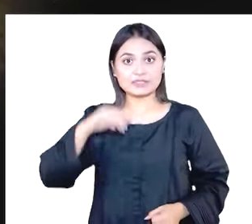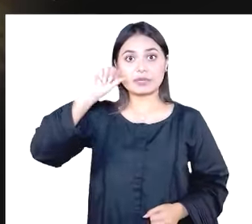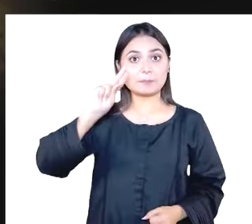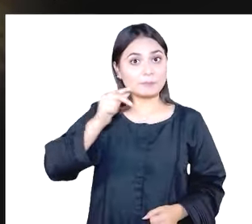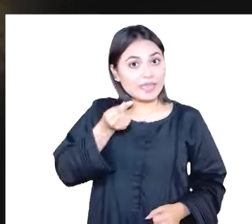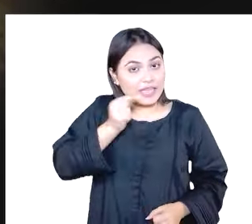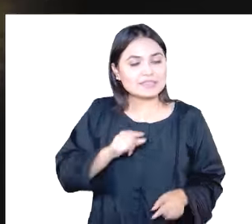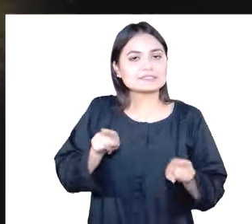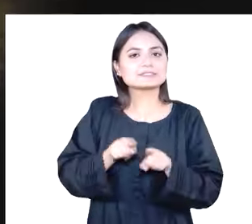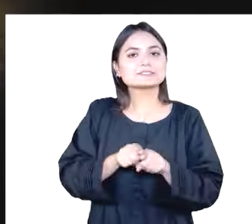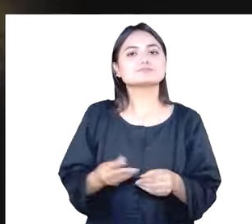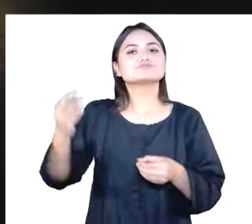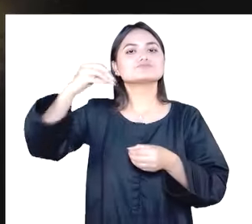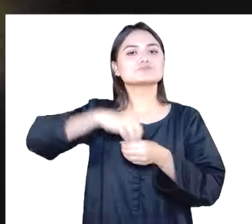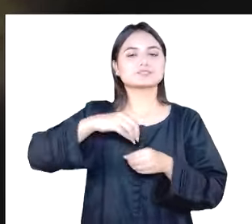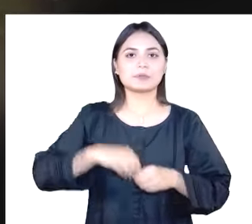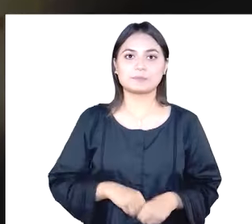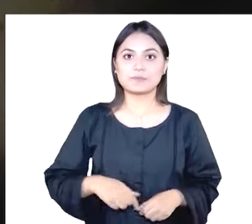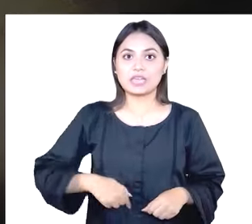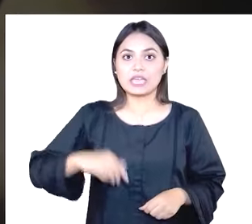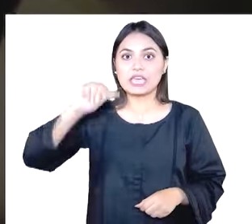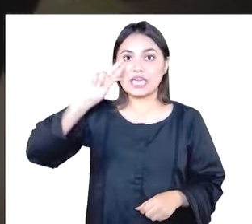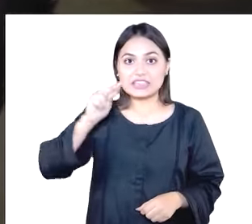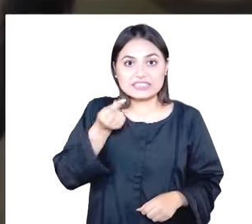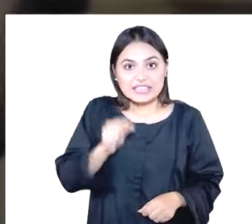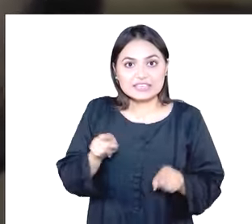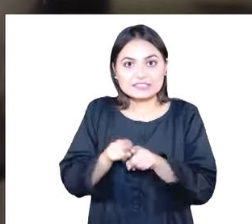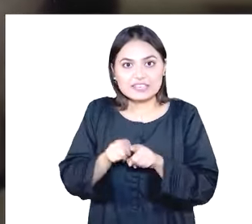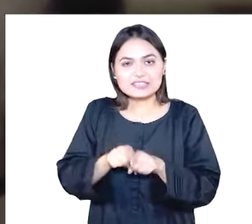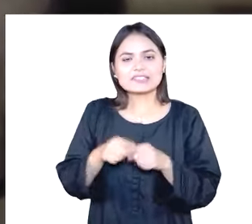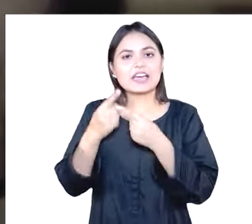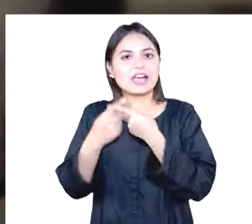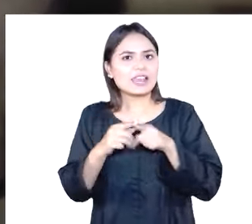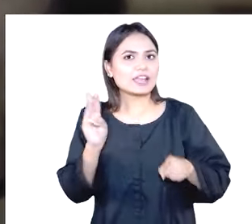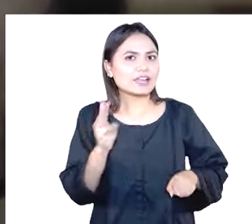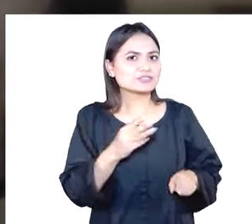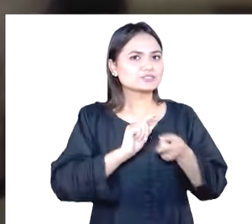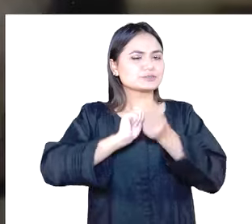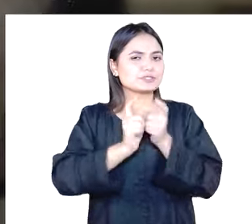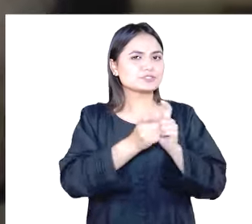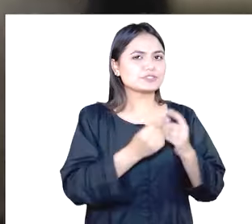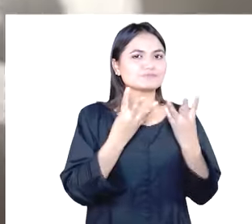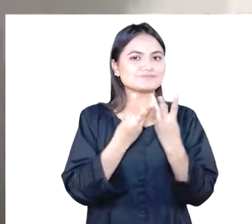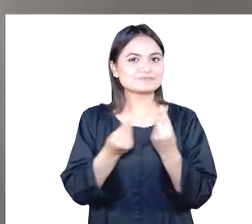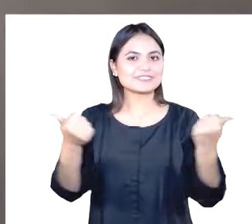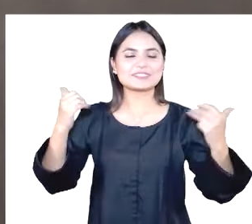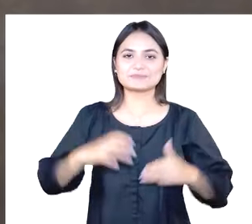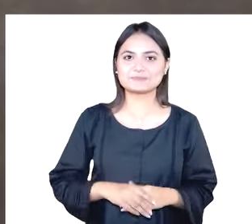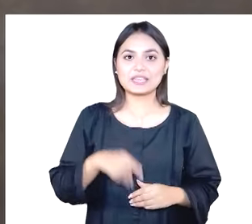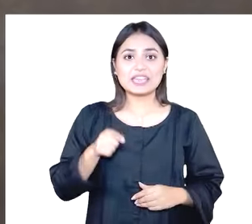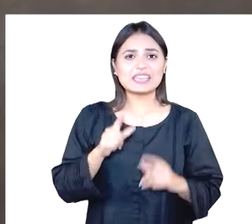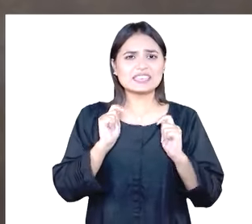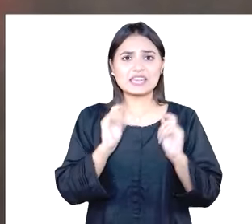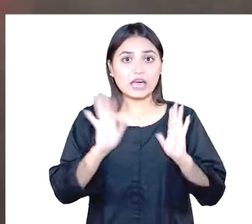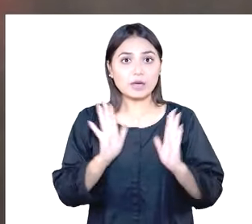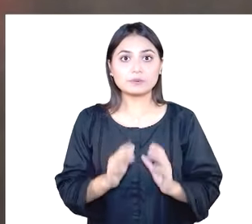एसिड इसकी मेजबानी करता है जहां इस एसिड की बदौलत खाना मुख्तलिफ अजजा में तब्दील होकर भुल जाता है यह काम